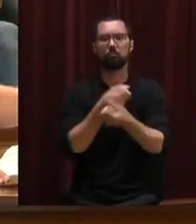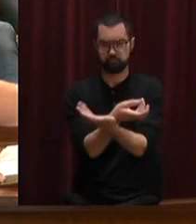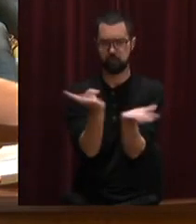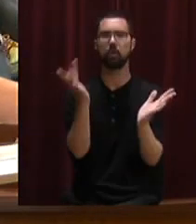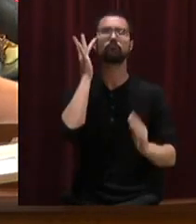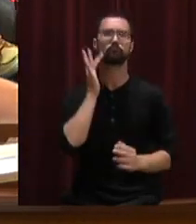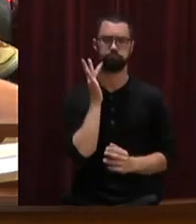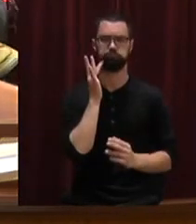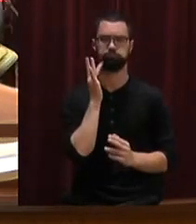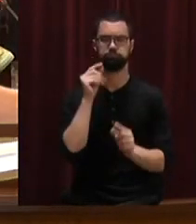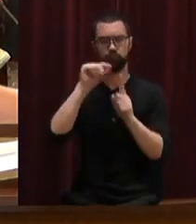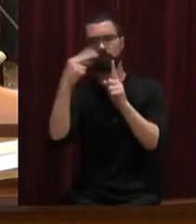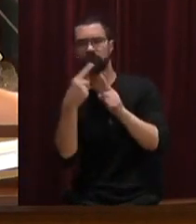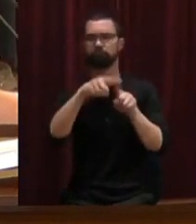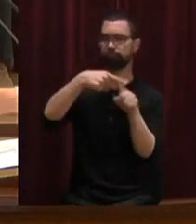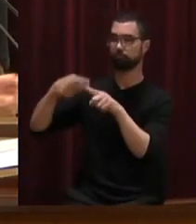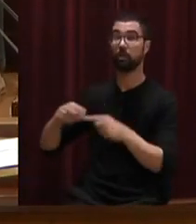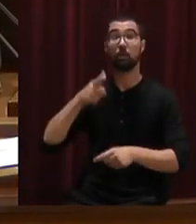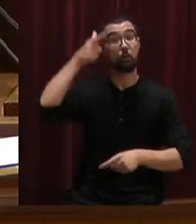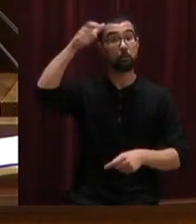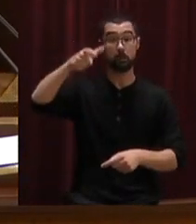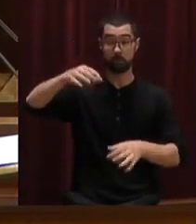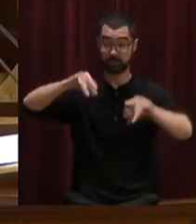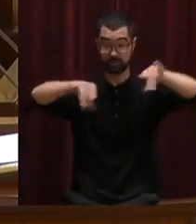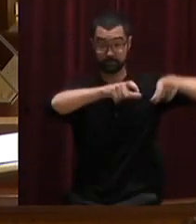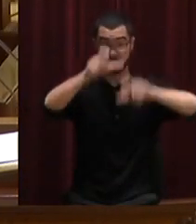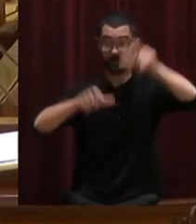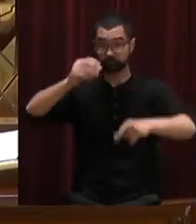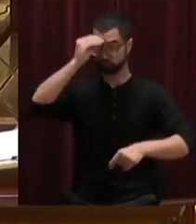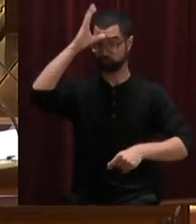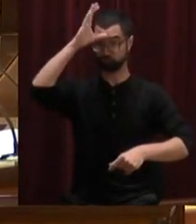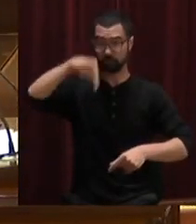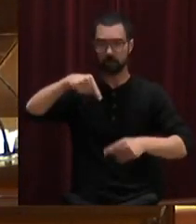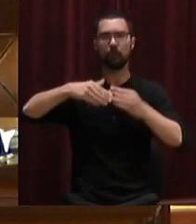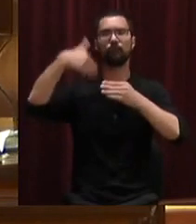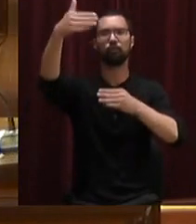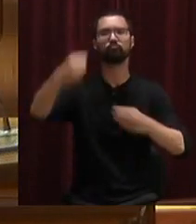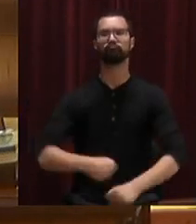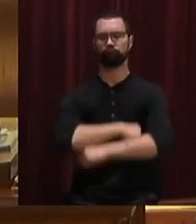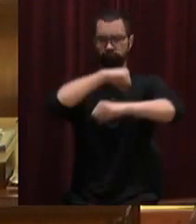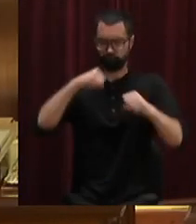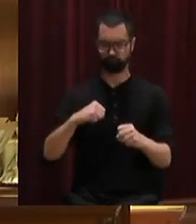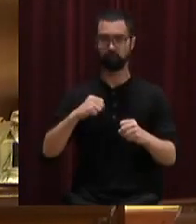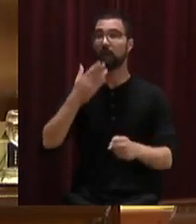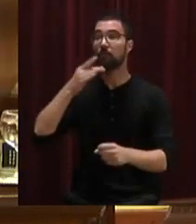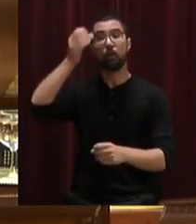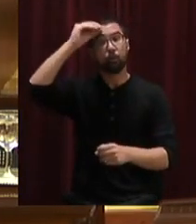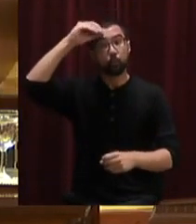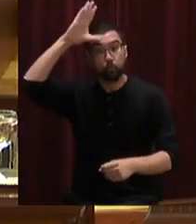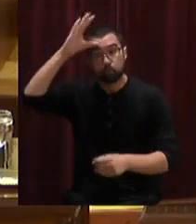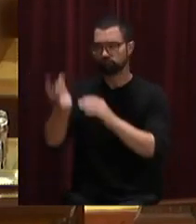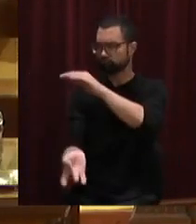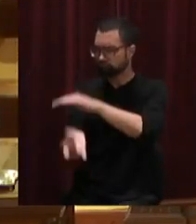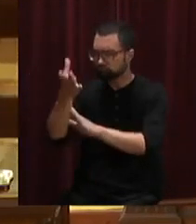Som conscients que només els pobles cultes i formats guanyen el futur. Per això seguirem estant de vora els nostres creadors culturals